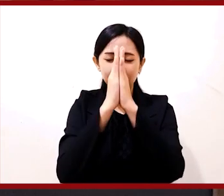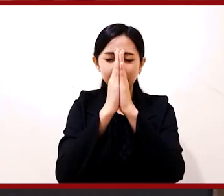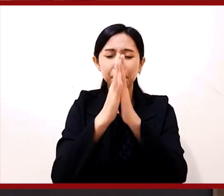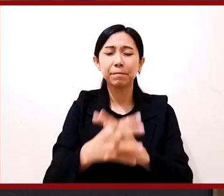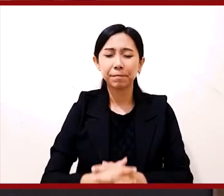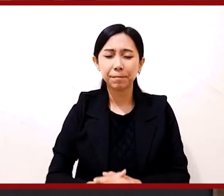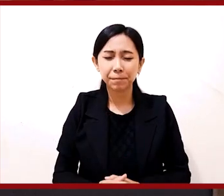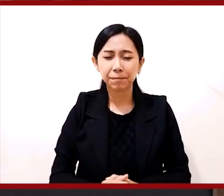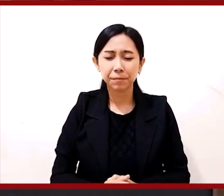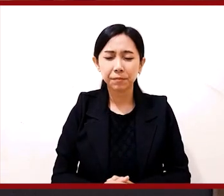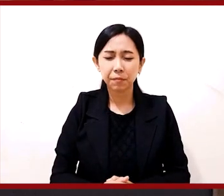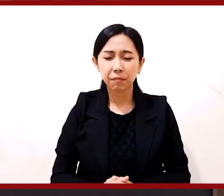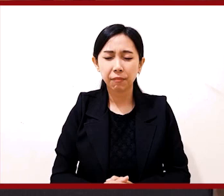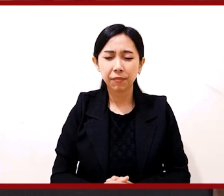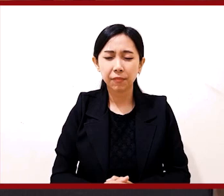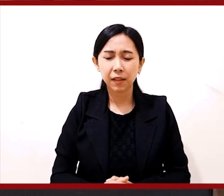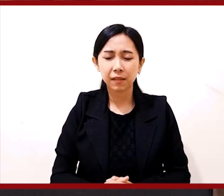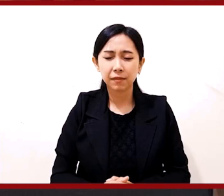Mari kita bersyukur di dalam doa.